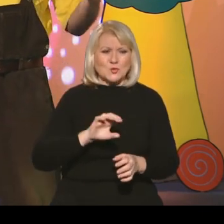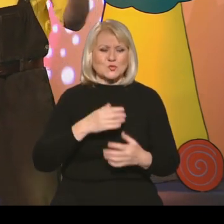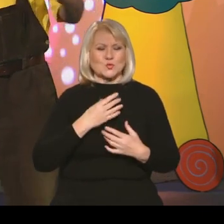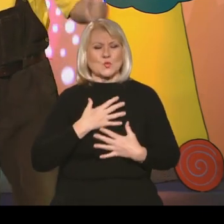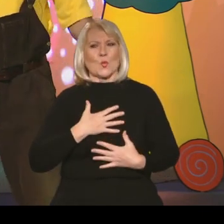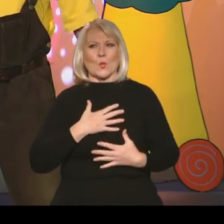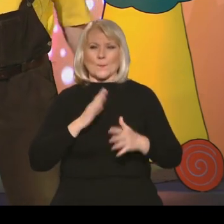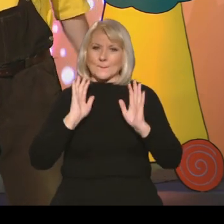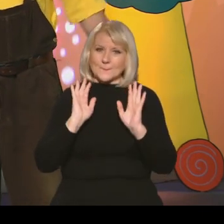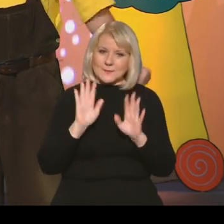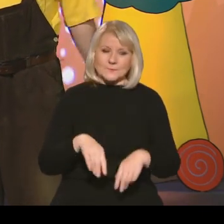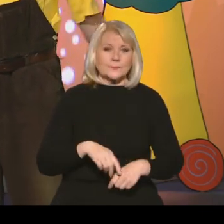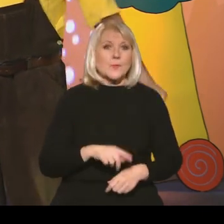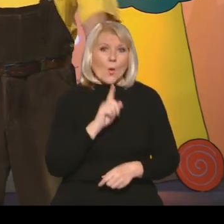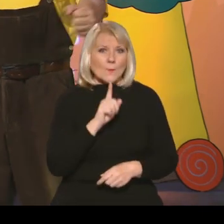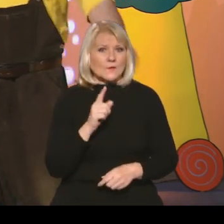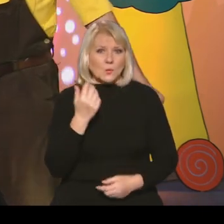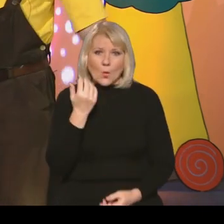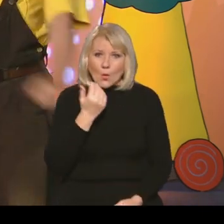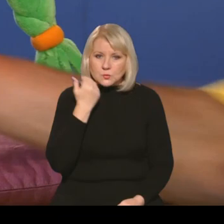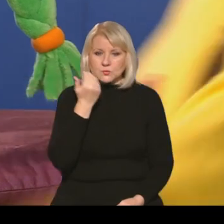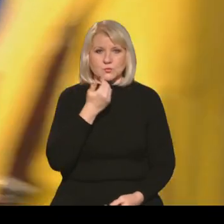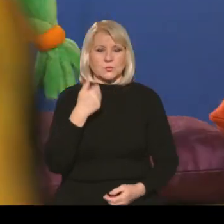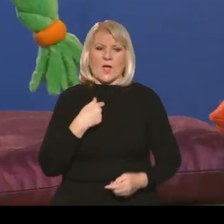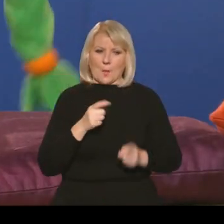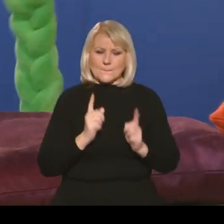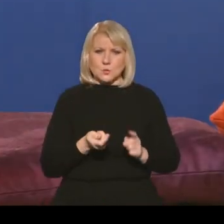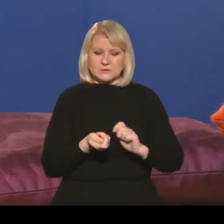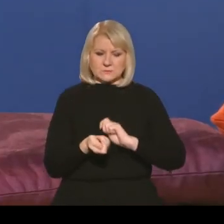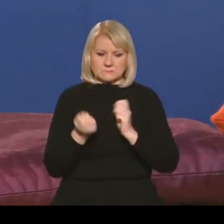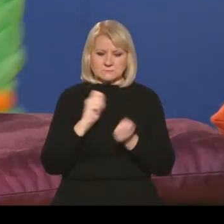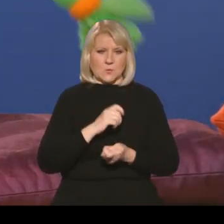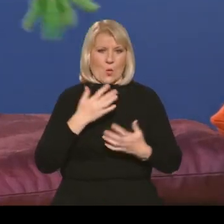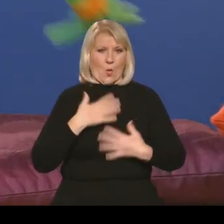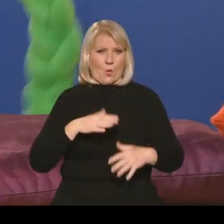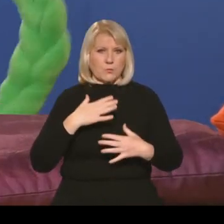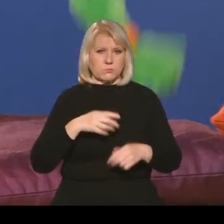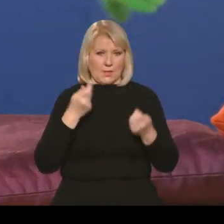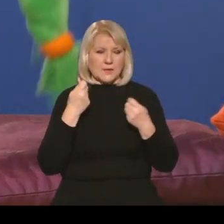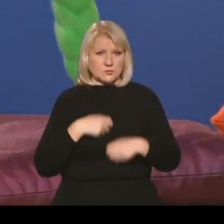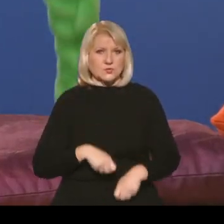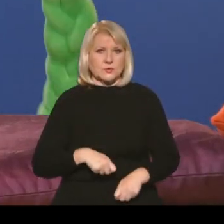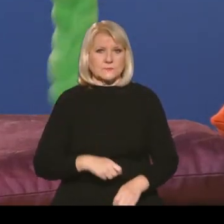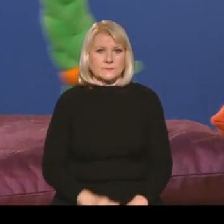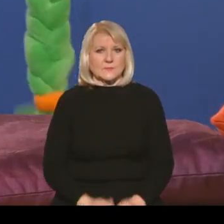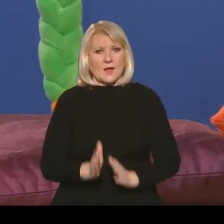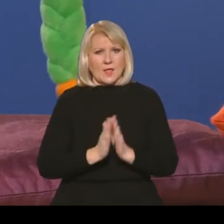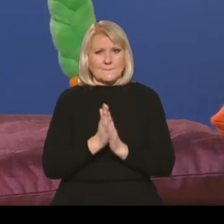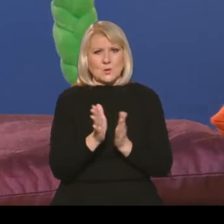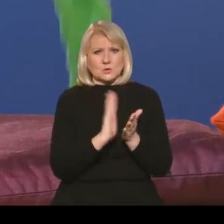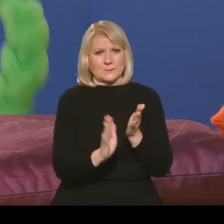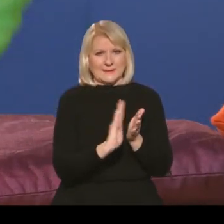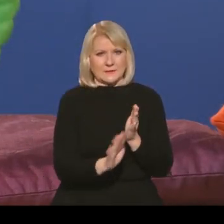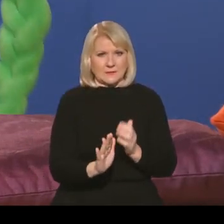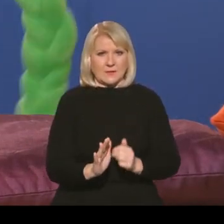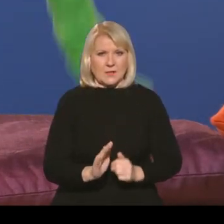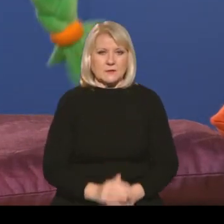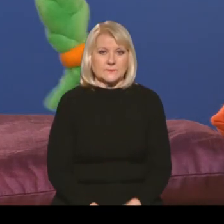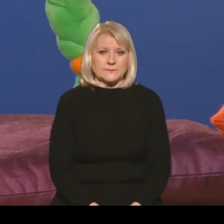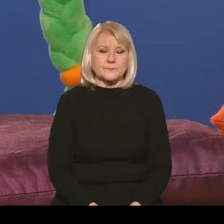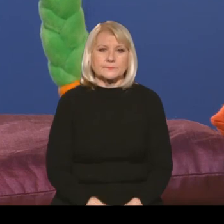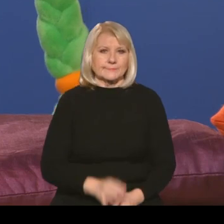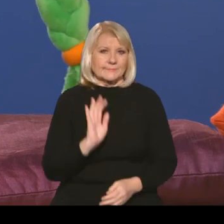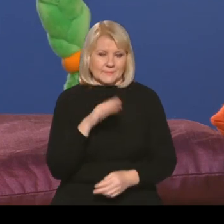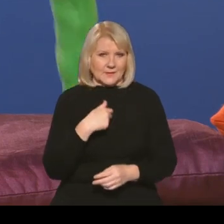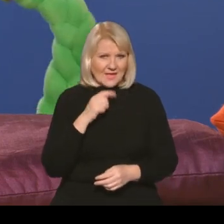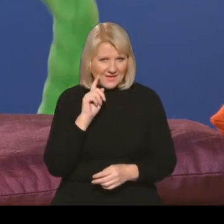No právě, to je ostuda, musím se převlíknout. Tak ať ti to netrvá dlouho, Michale, jo? Jasně,